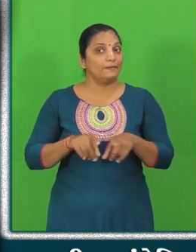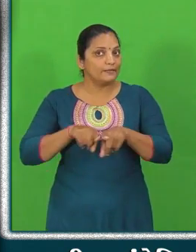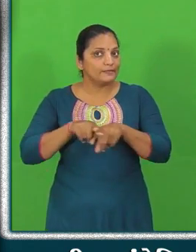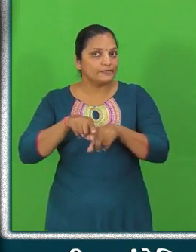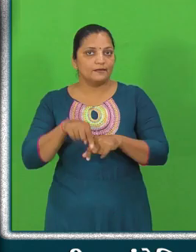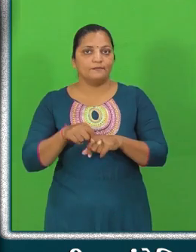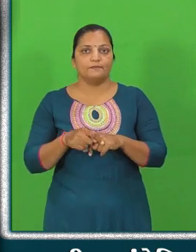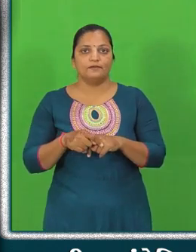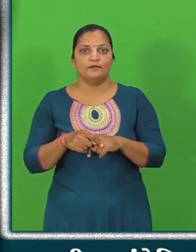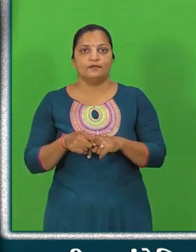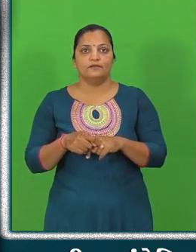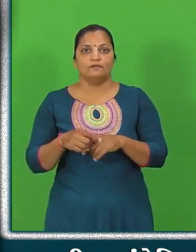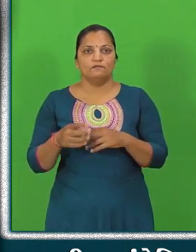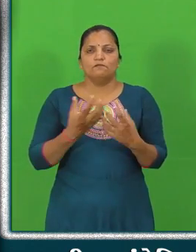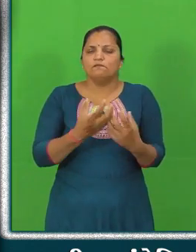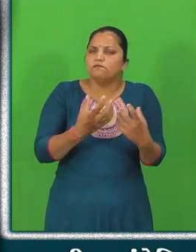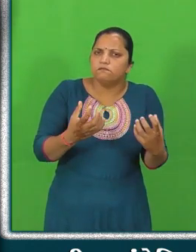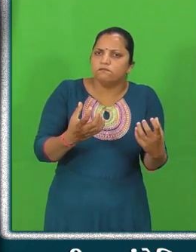દાખલા તરીકે આપણે વસ્તુને